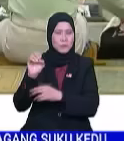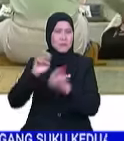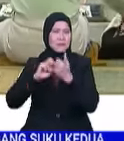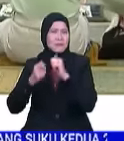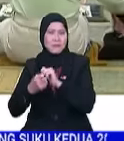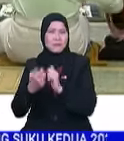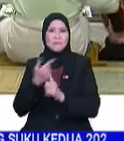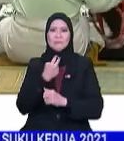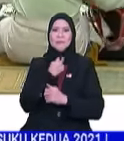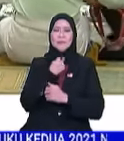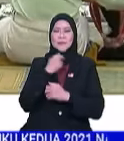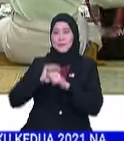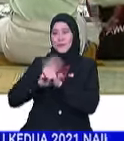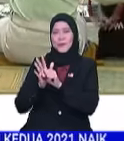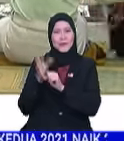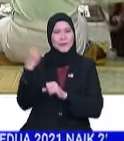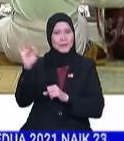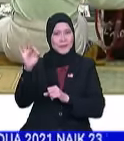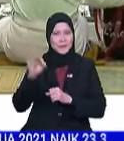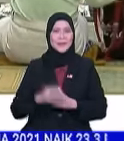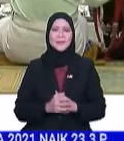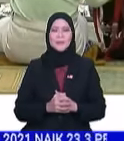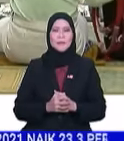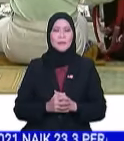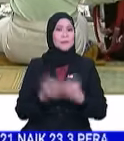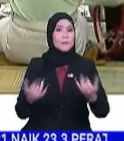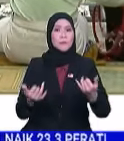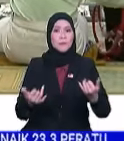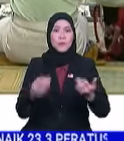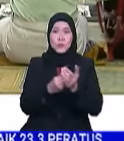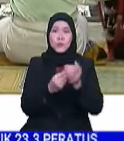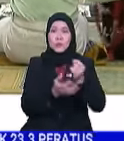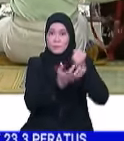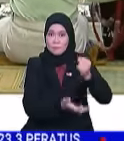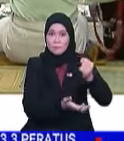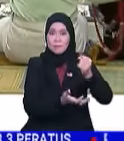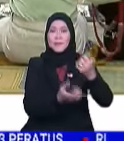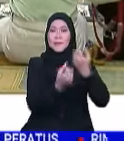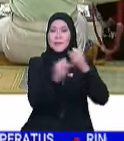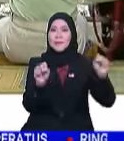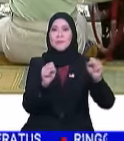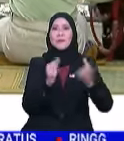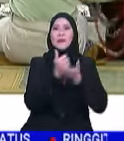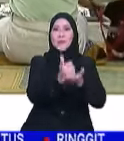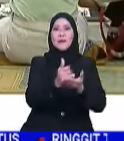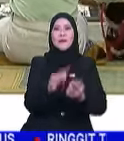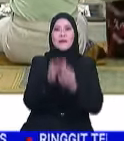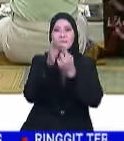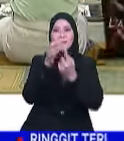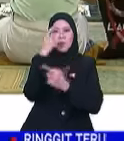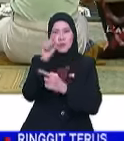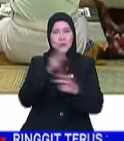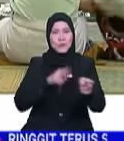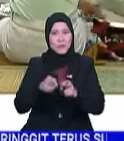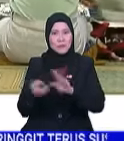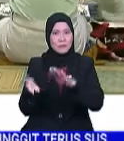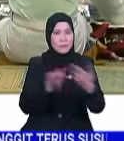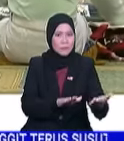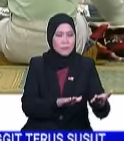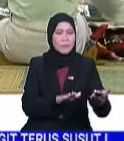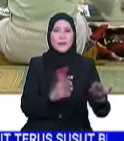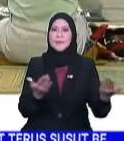yang terjejas ekoran pandemik COVID-19. Buat masa ini, peruntukan yang disediakan bagi bantuan khas pengurusan jenazah COVID-19